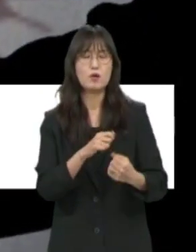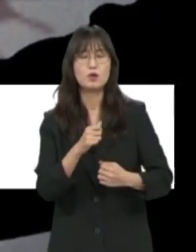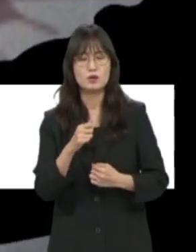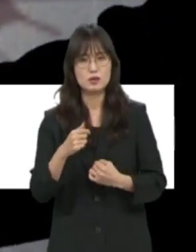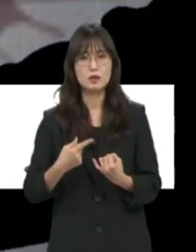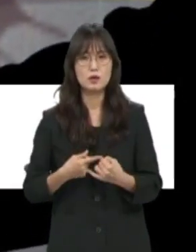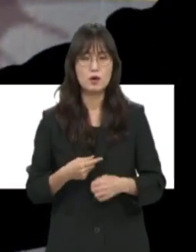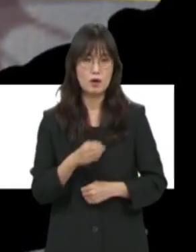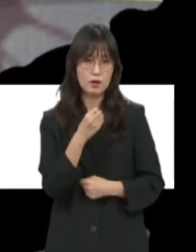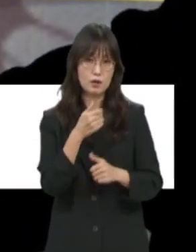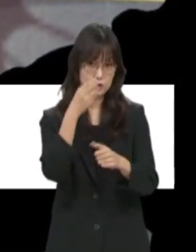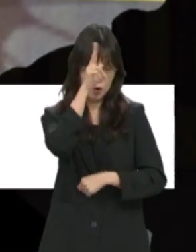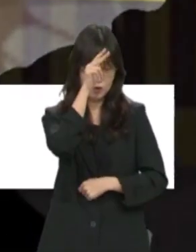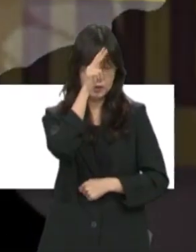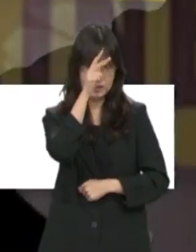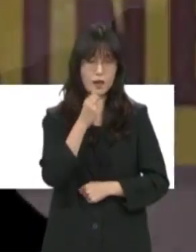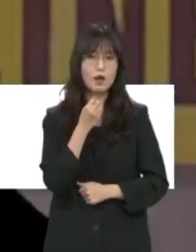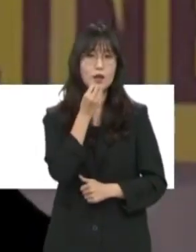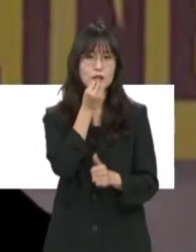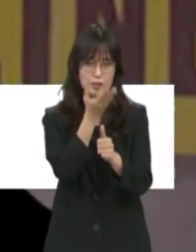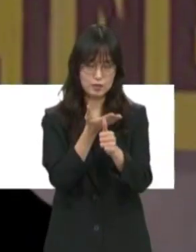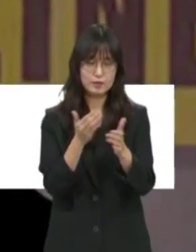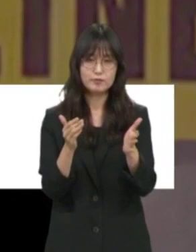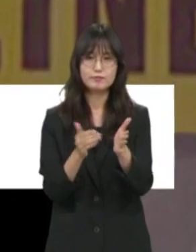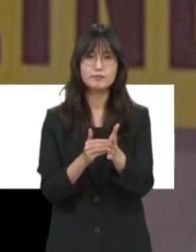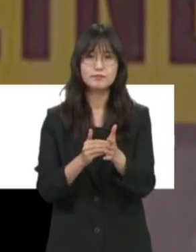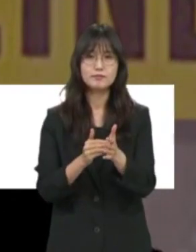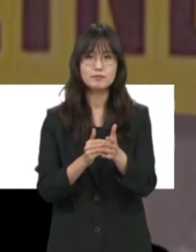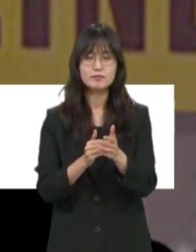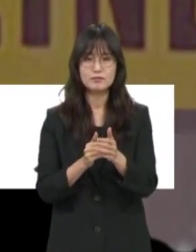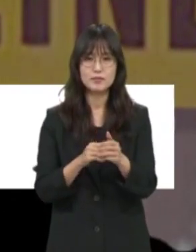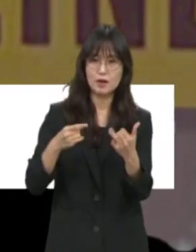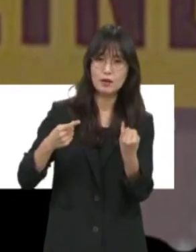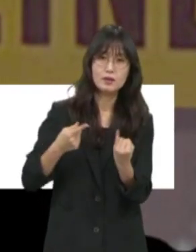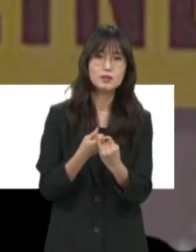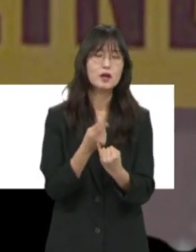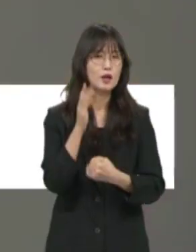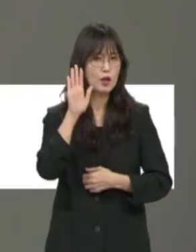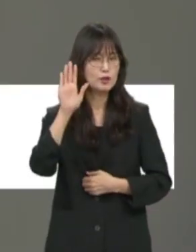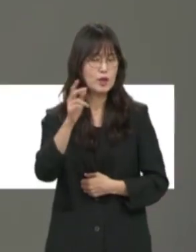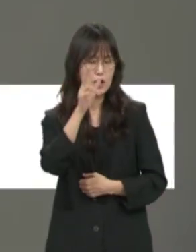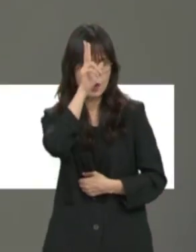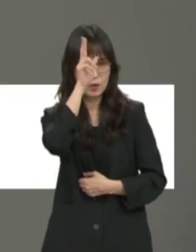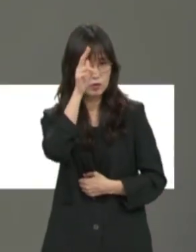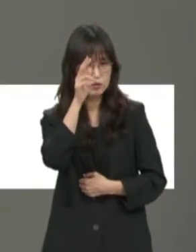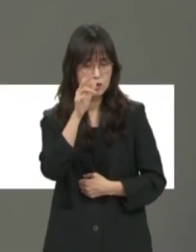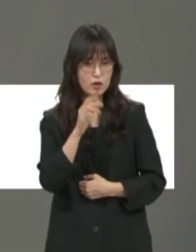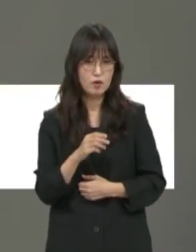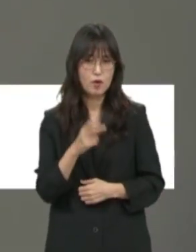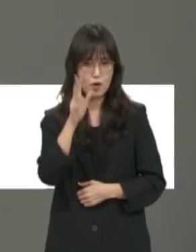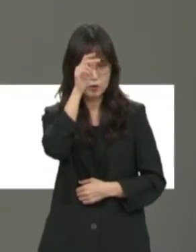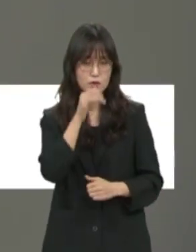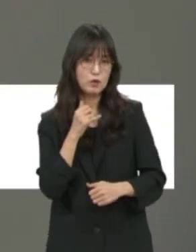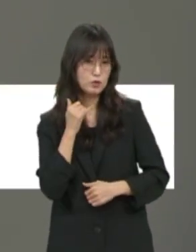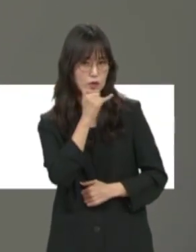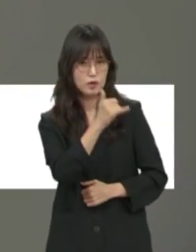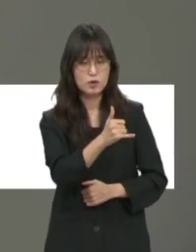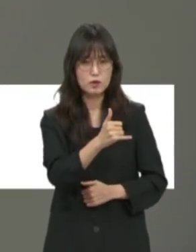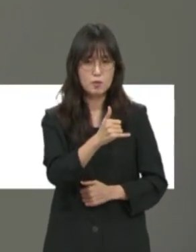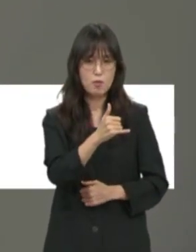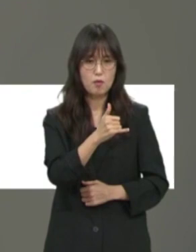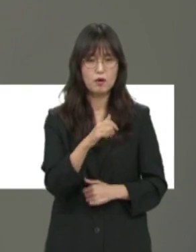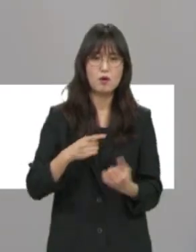경찰에 자수했습니다 검찰은 범행 뒤 경찰에 전화를 걸어 다투다가 피해자를 살해했다는 등 살인